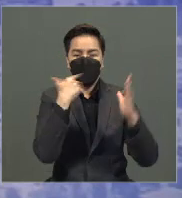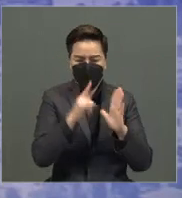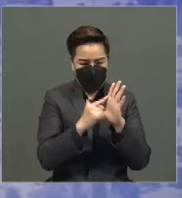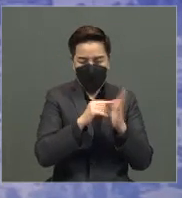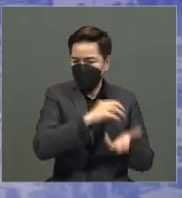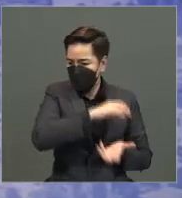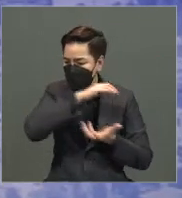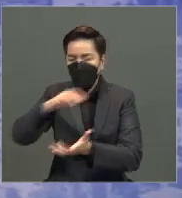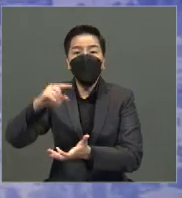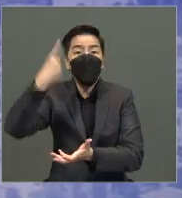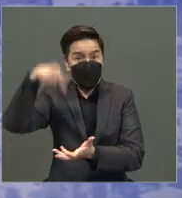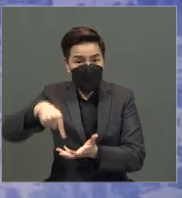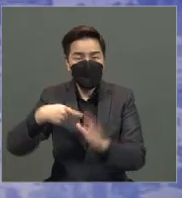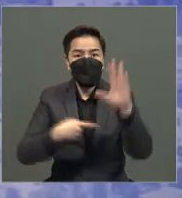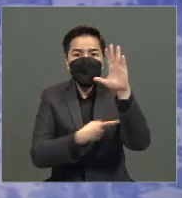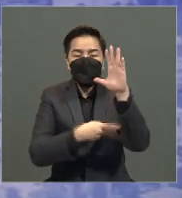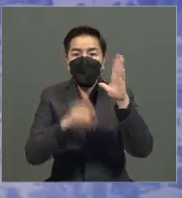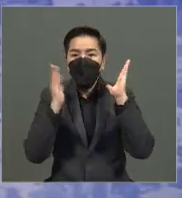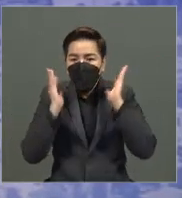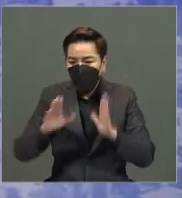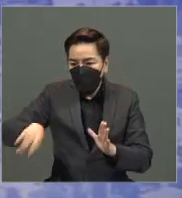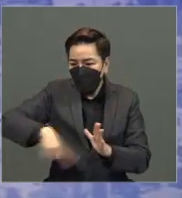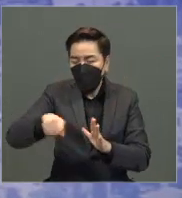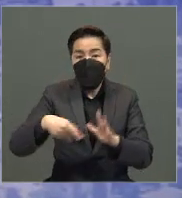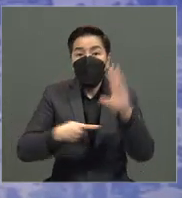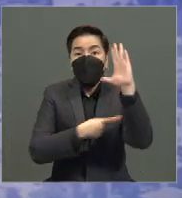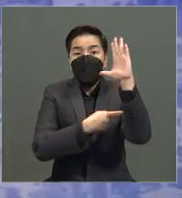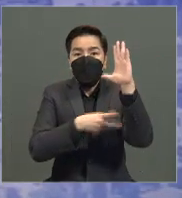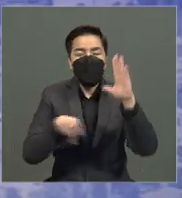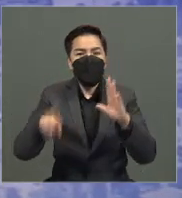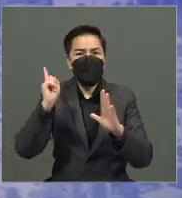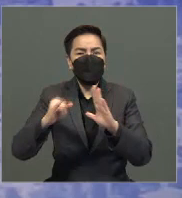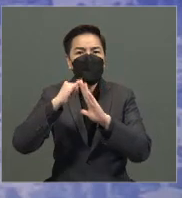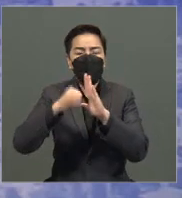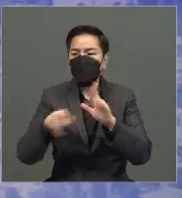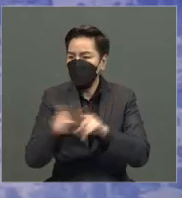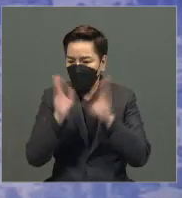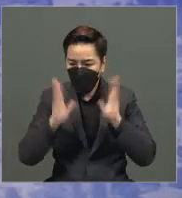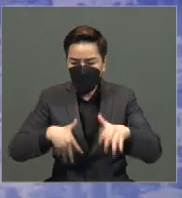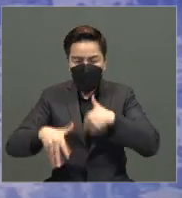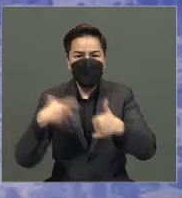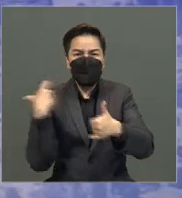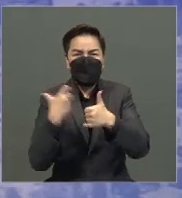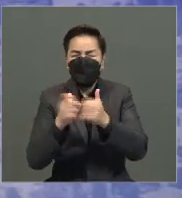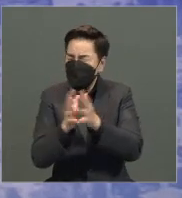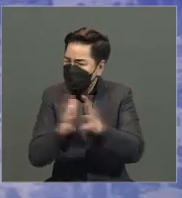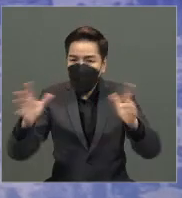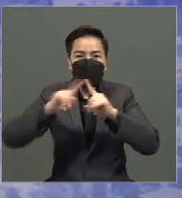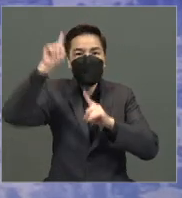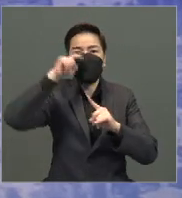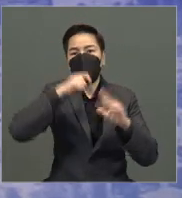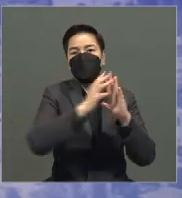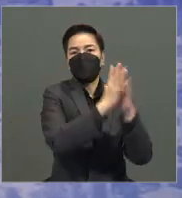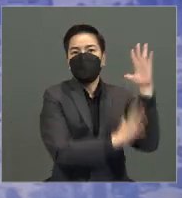ไปฉีดค่อนข้างเยอะถ้าเทียบอัตราส่วนประชากรจะเห็นว่าจังหวัดภูเก็ตเป็นจังหวัดที่มีพี่น้องประชาชนฉีดวัคซีนมากที่สุดในประเทศไทยขณะ